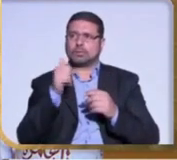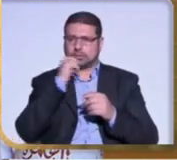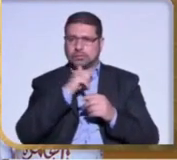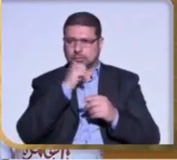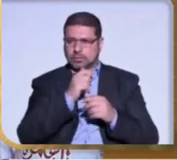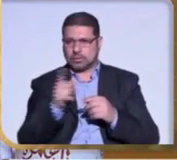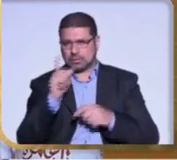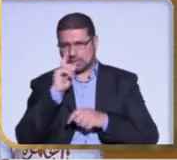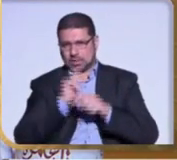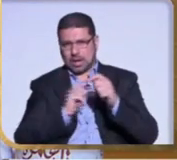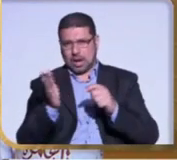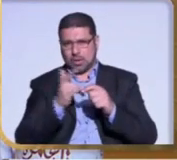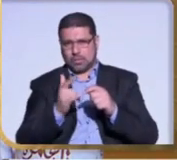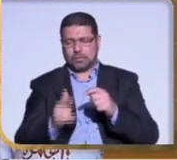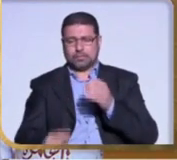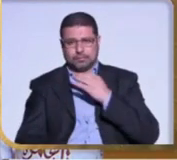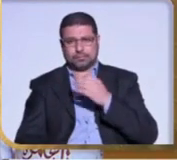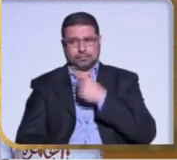على أدى الرحم